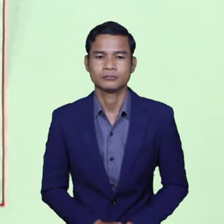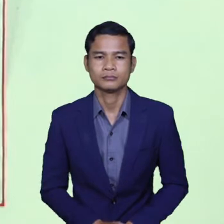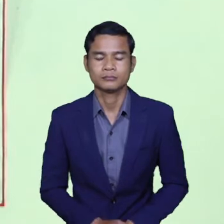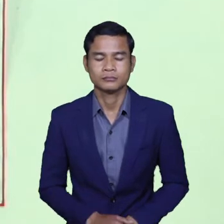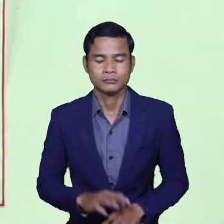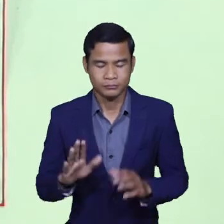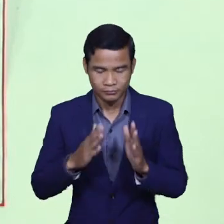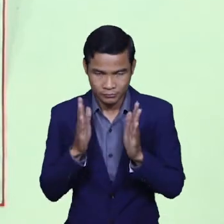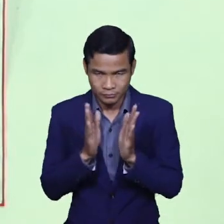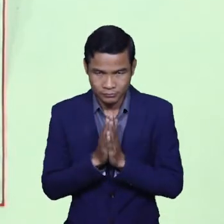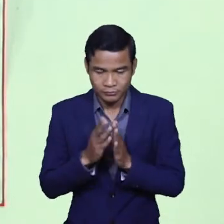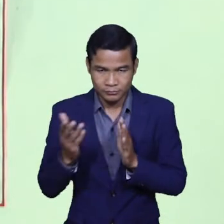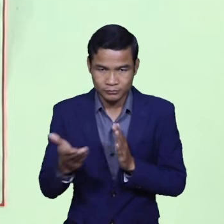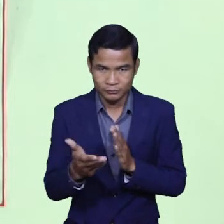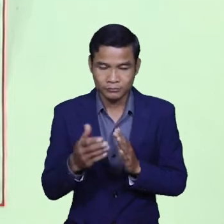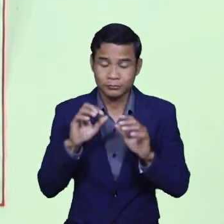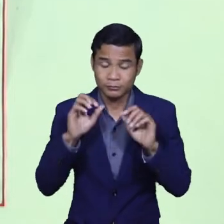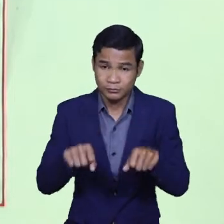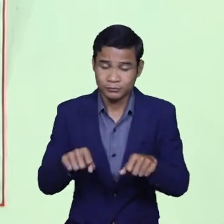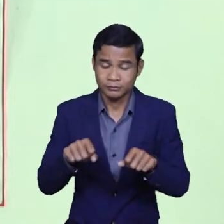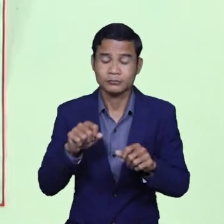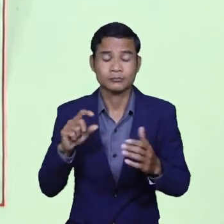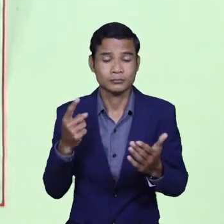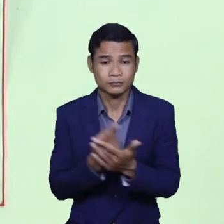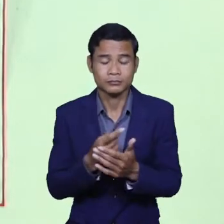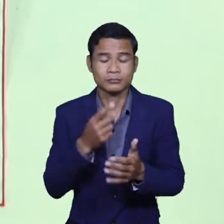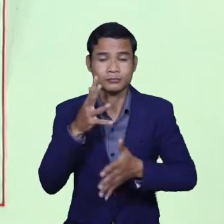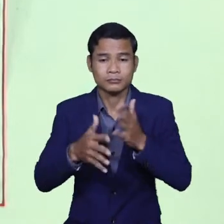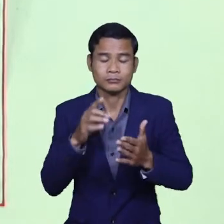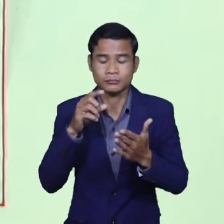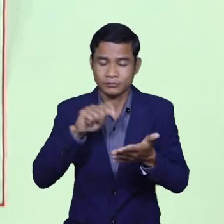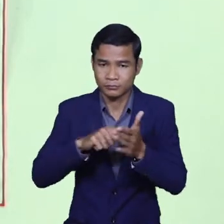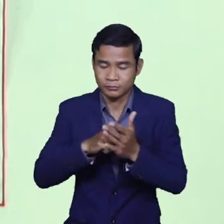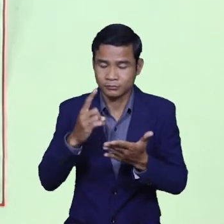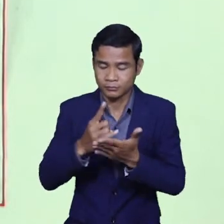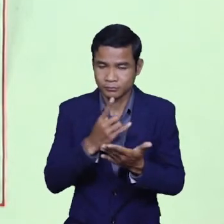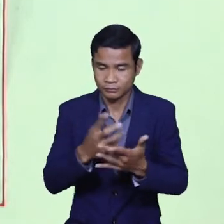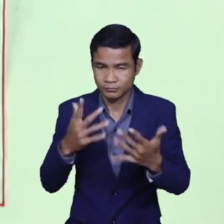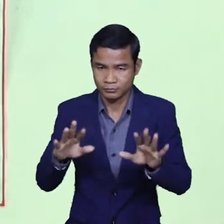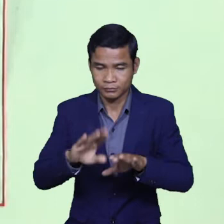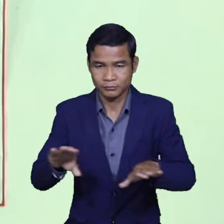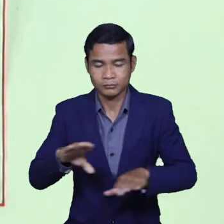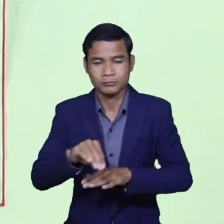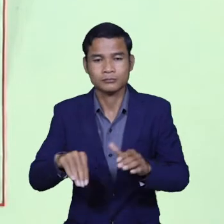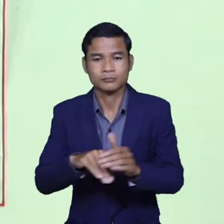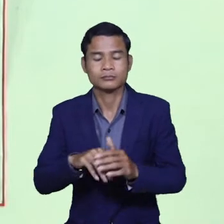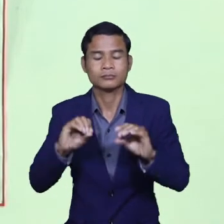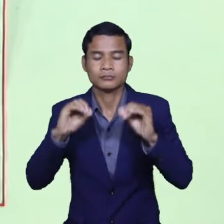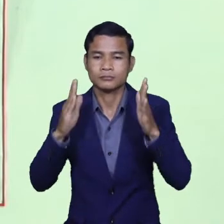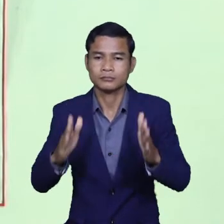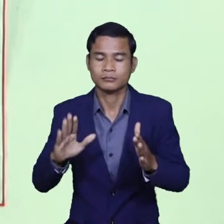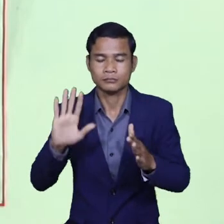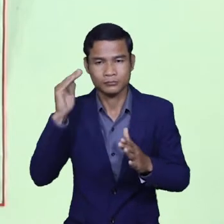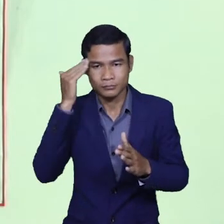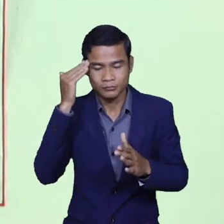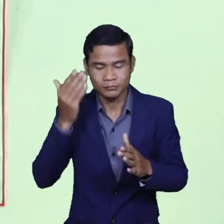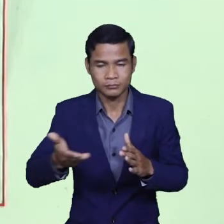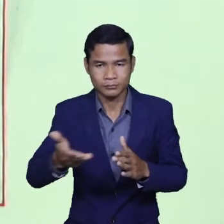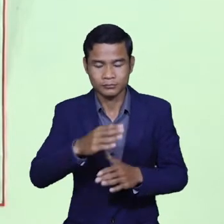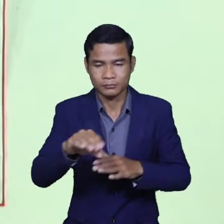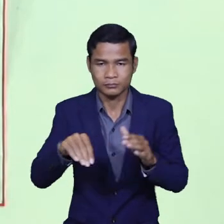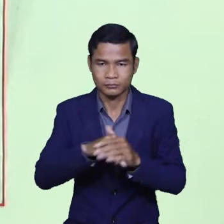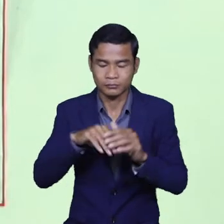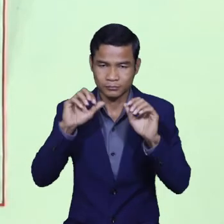ចាអរគុណកូនកូនទាំងអស់គ្នាចាអញ្ចឹងកូនបានចូលរួមចាអានខ្លឹមសារមេរៀនចារួចរាល់ហើយណាកូនណាហើយអ្នកគ្រូក៏សង្ឃឹមថាកូនកូនទាំងអ